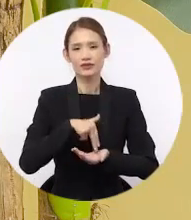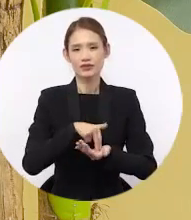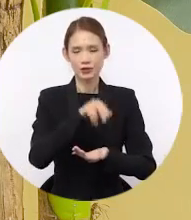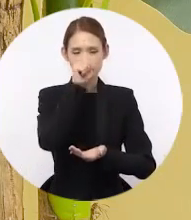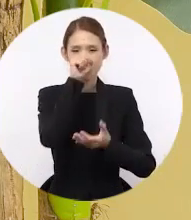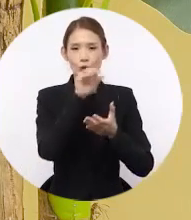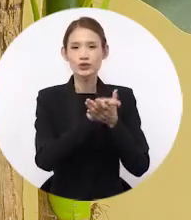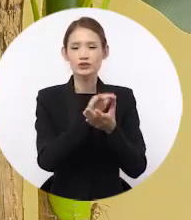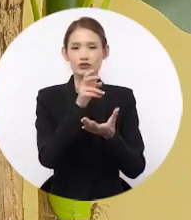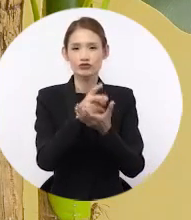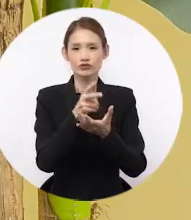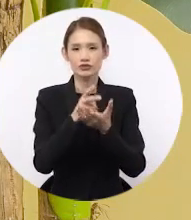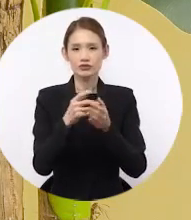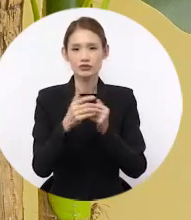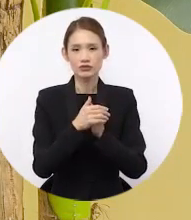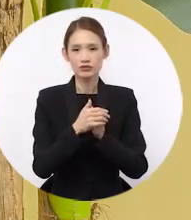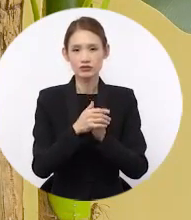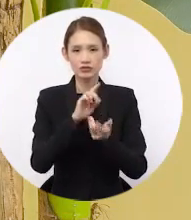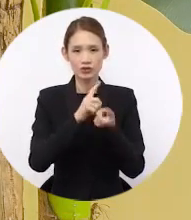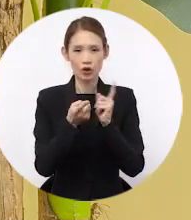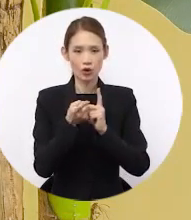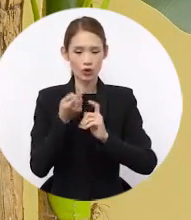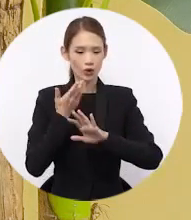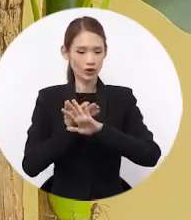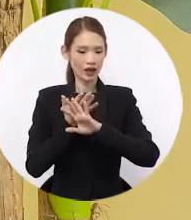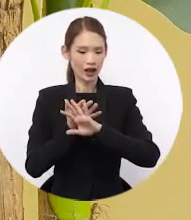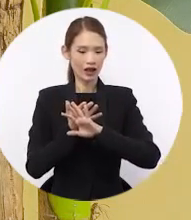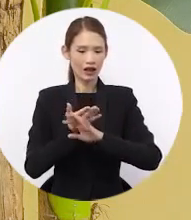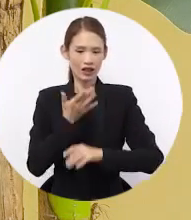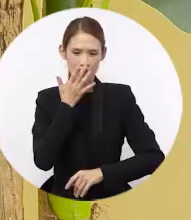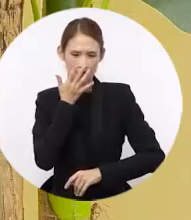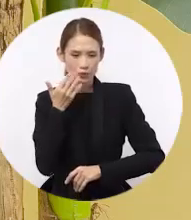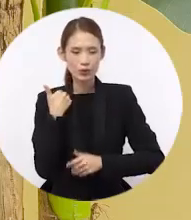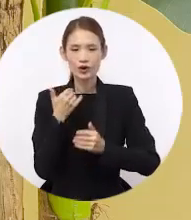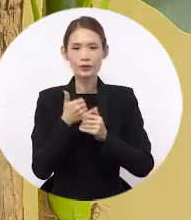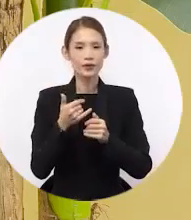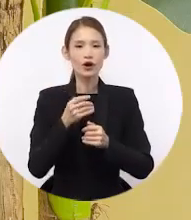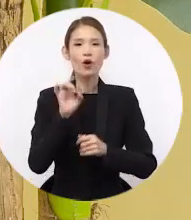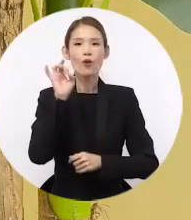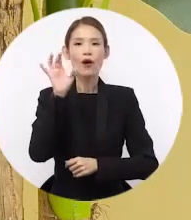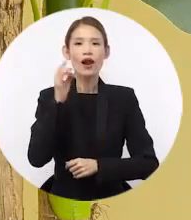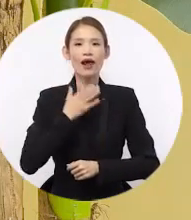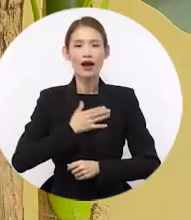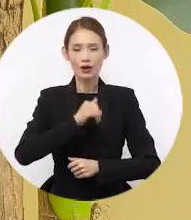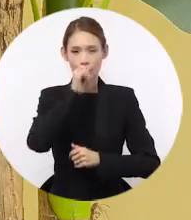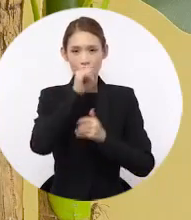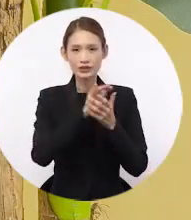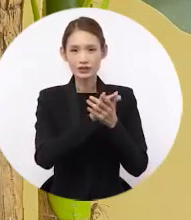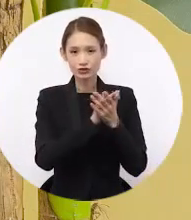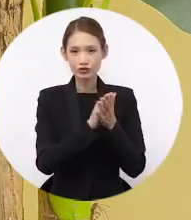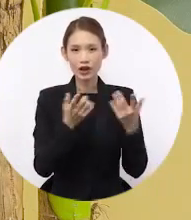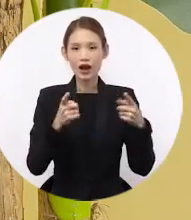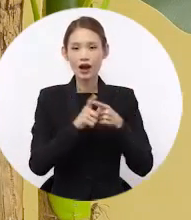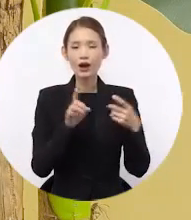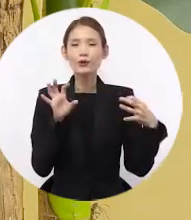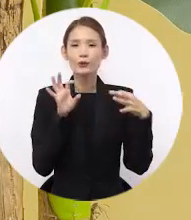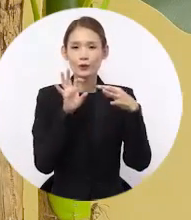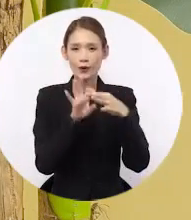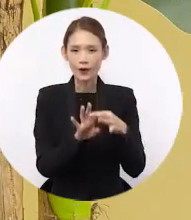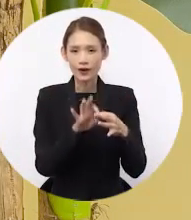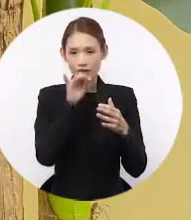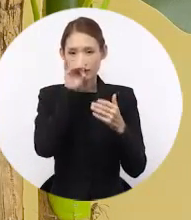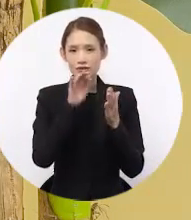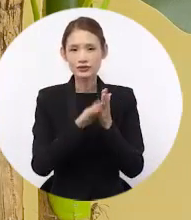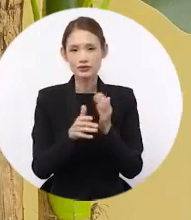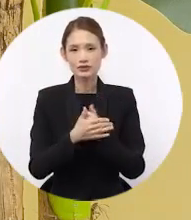사람으로서는 좋은 친구 제도를 아예 생판 모르는 남과 하진 않고 원래부터 알고 있는 친구들과 관계를